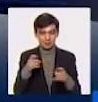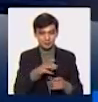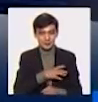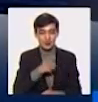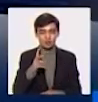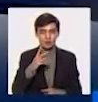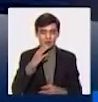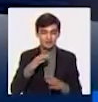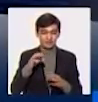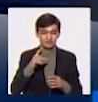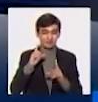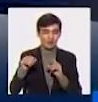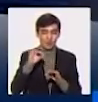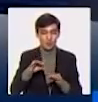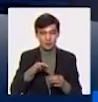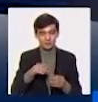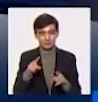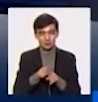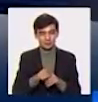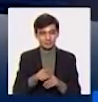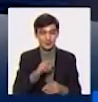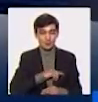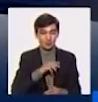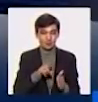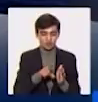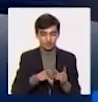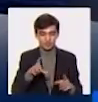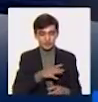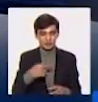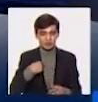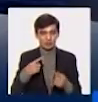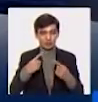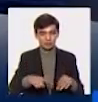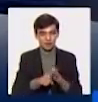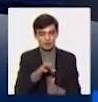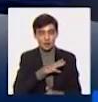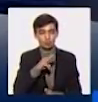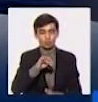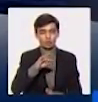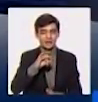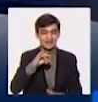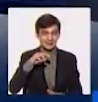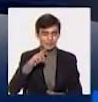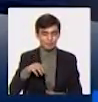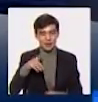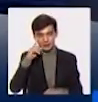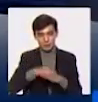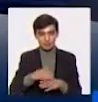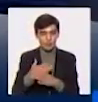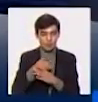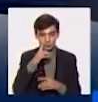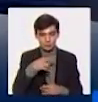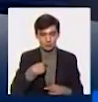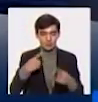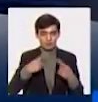саяхат агенттіктері шарттарымыз бұзылып, шаш етектен шығынға батудамыз. Үкімет туризм саласына қолдау көрсетпесе,